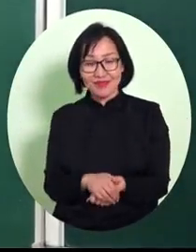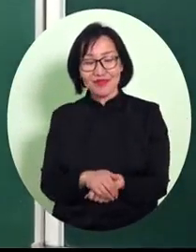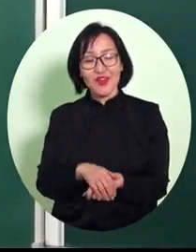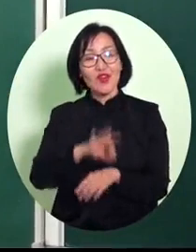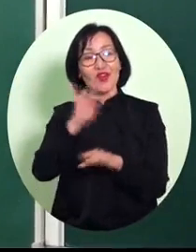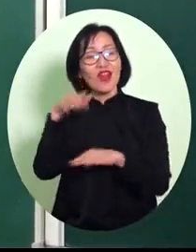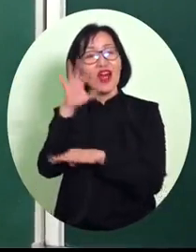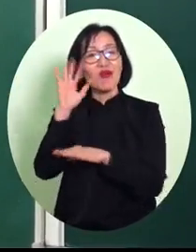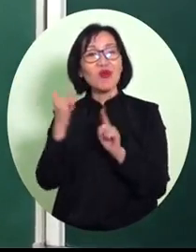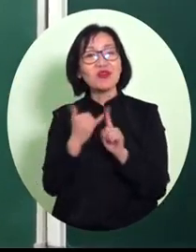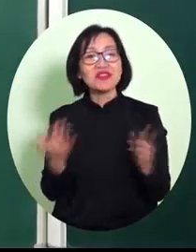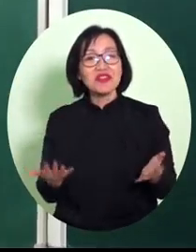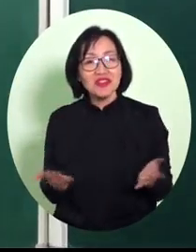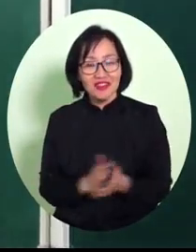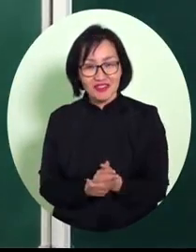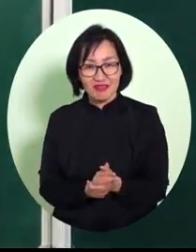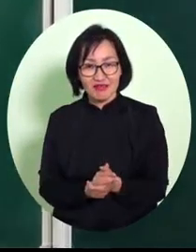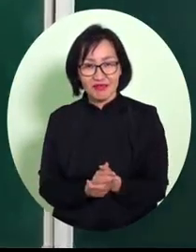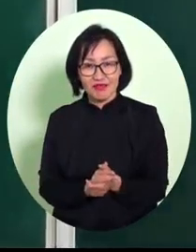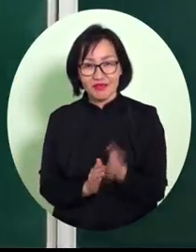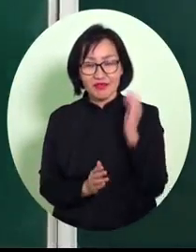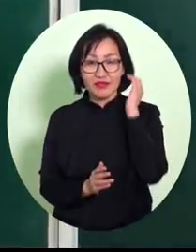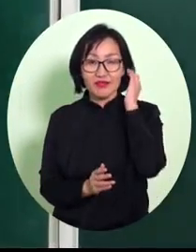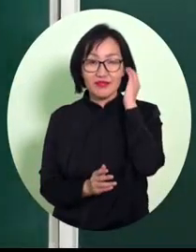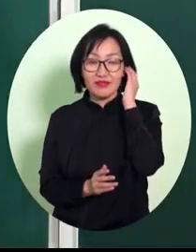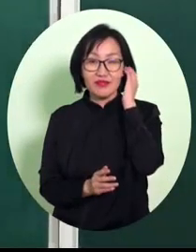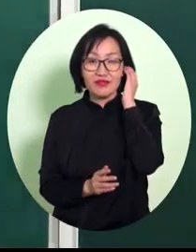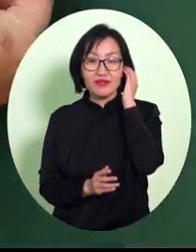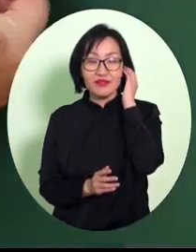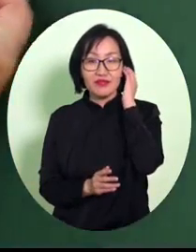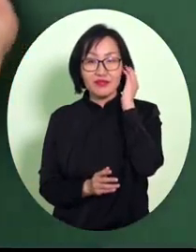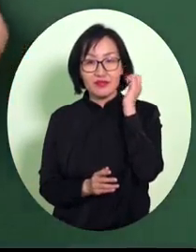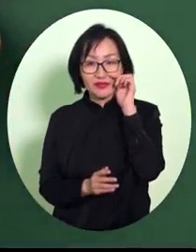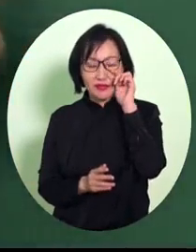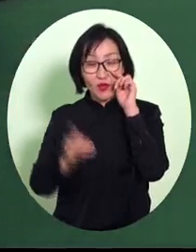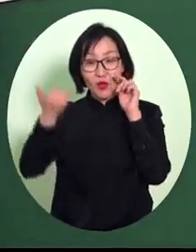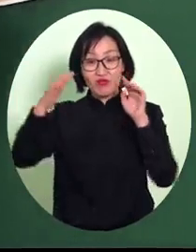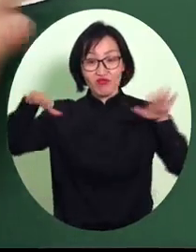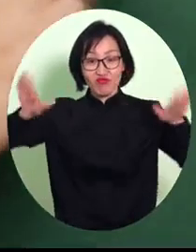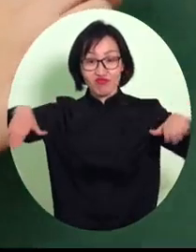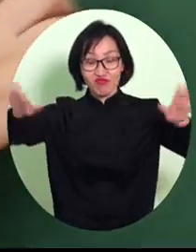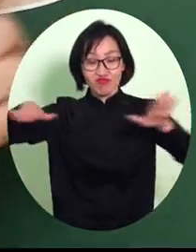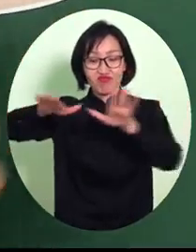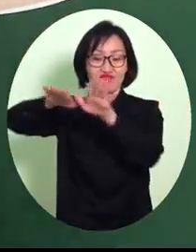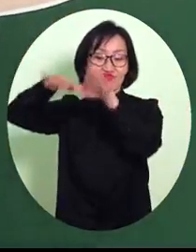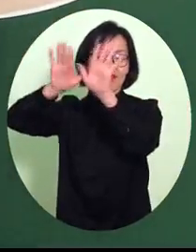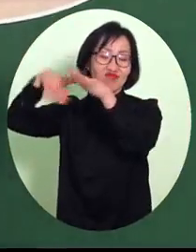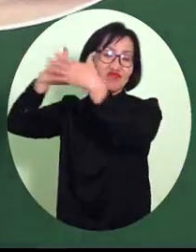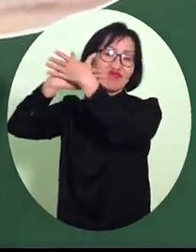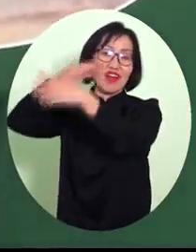За өөр хаврын үлрэл яадаг бол юу гэж бодож байна? Маш зөөтэй. Хаврын үлрэл усны шууд